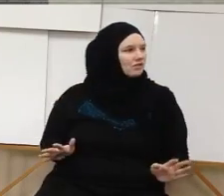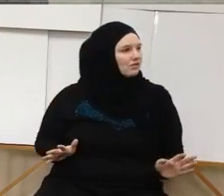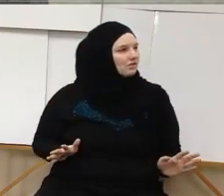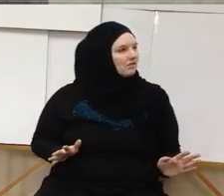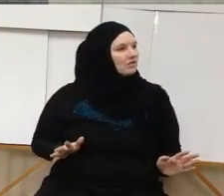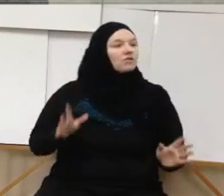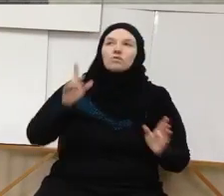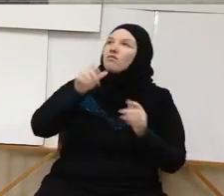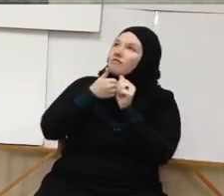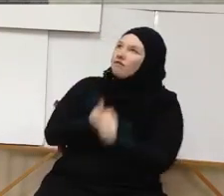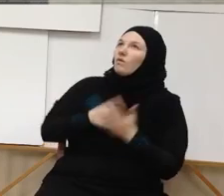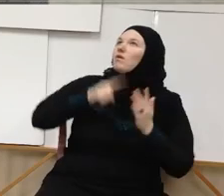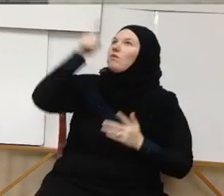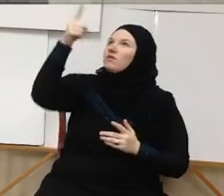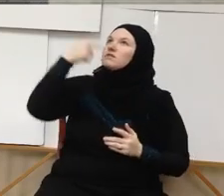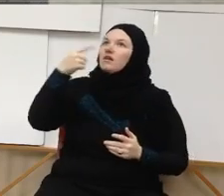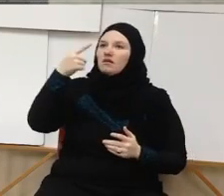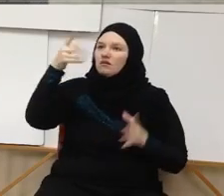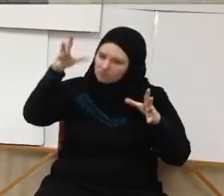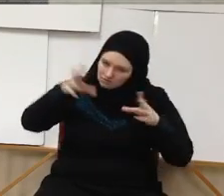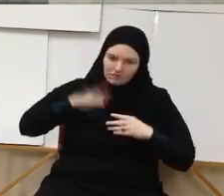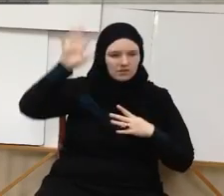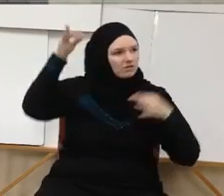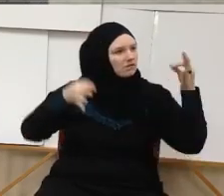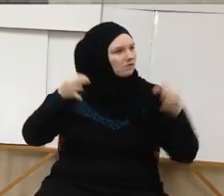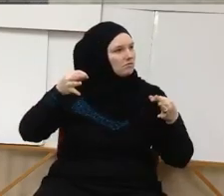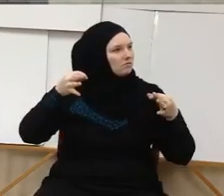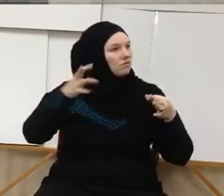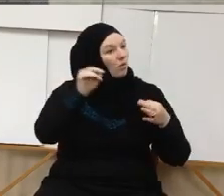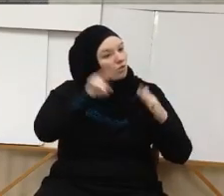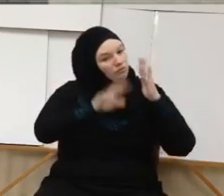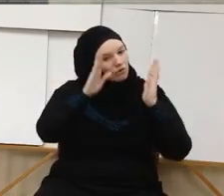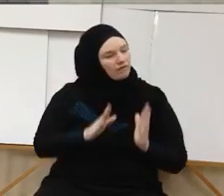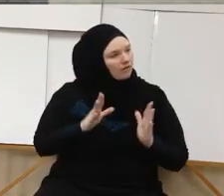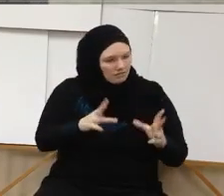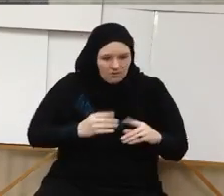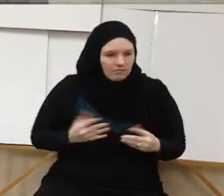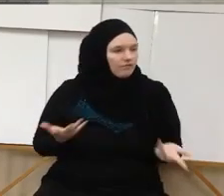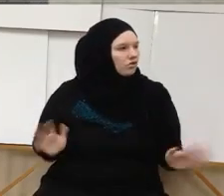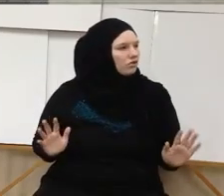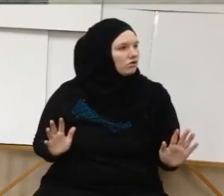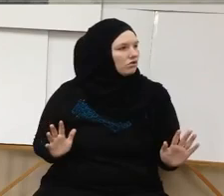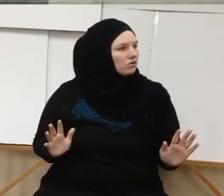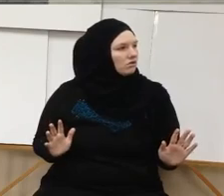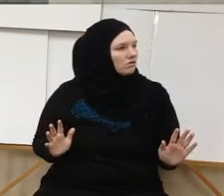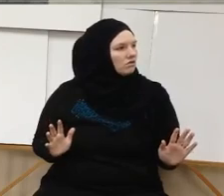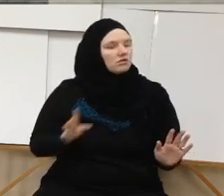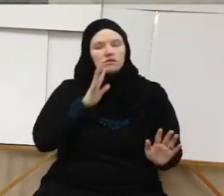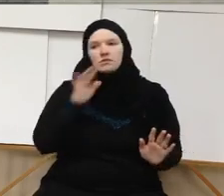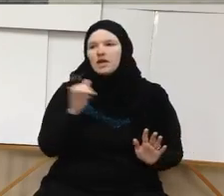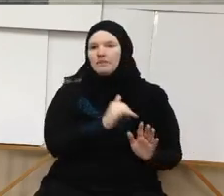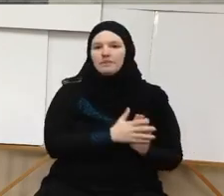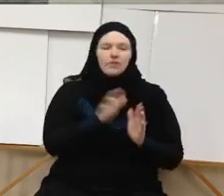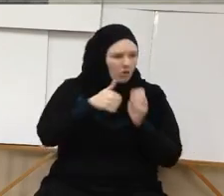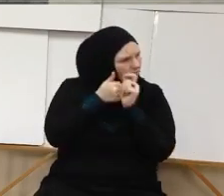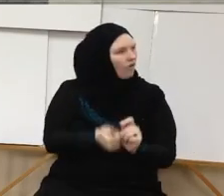and to accept the judgment of Allah and or the judgment of the Prophet. يَا أَيُّهَا الَّذِينَ آمَنُوا أَطِيعُوا اللَّهِ.